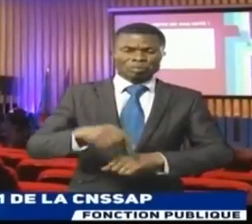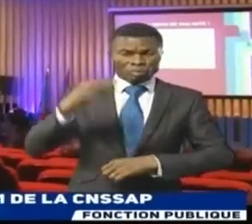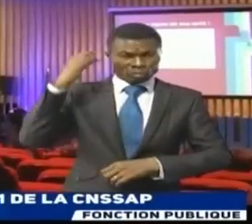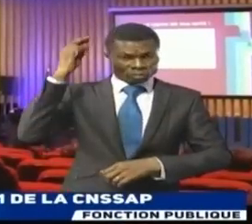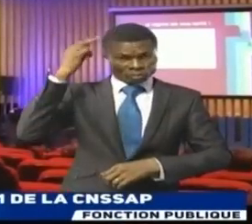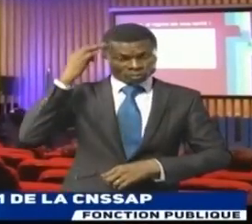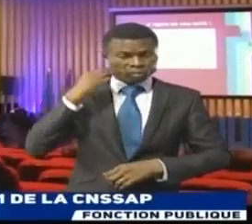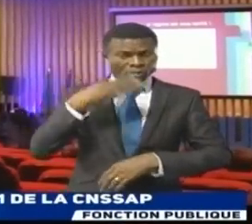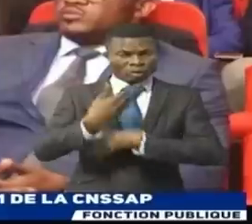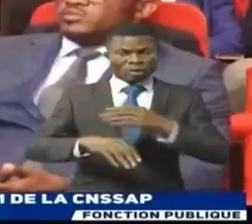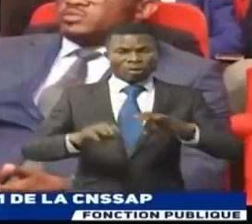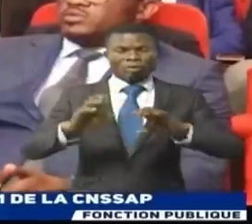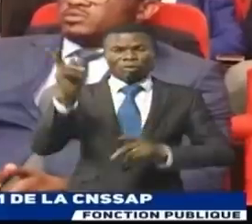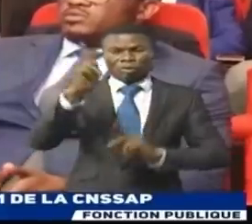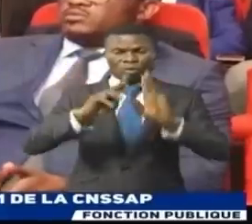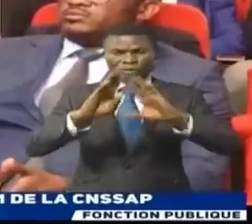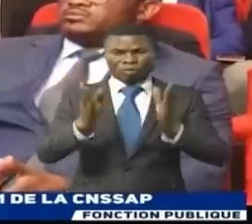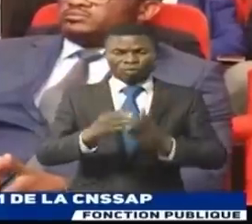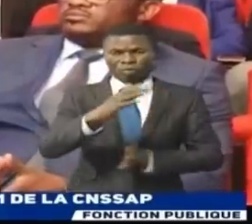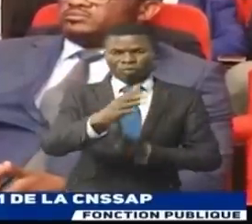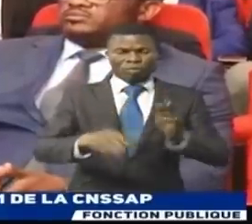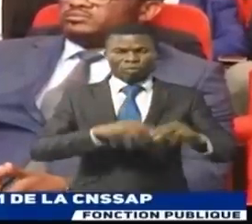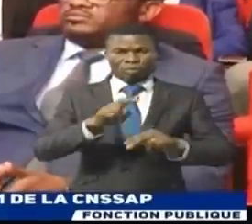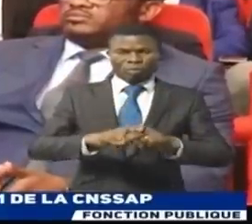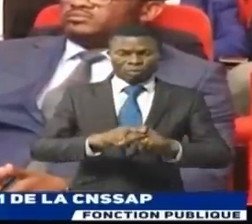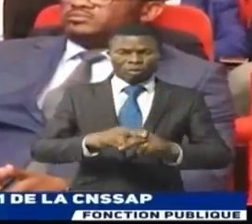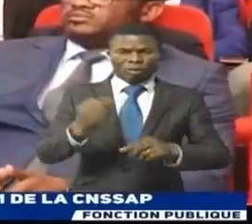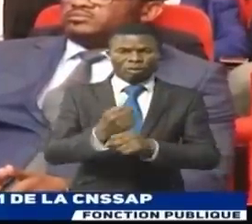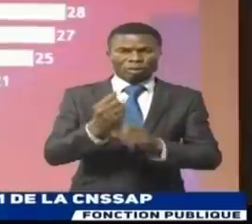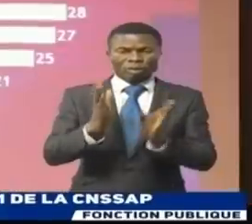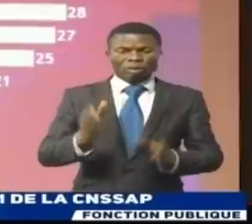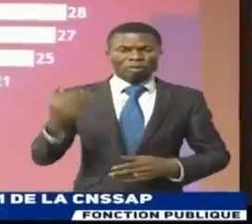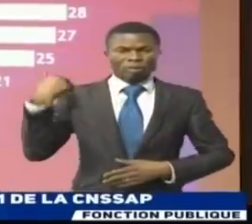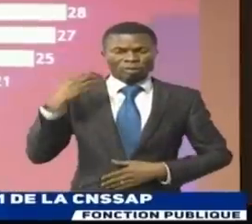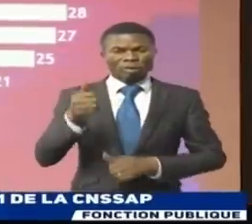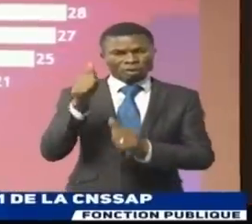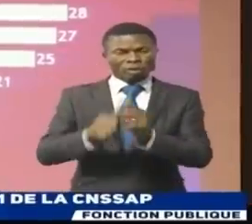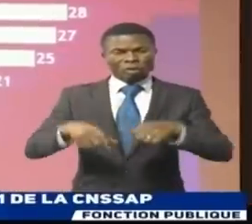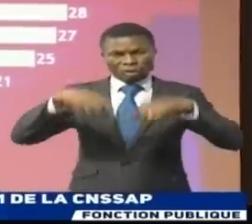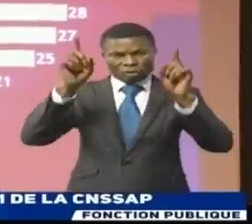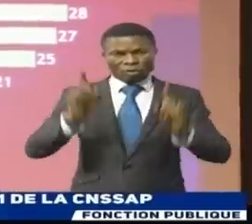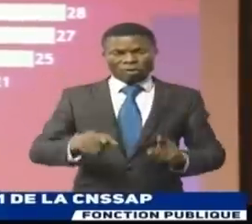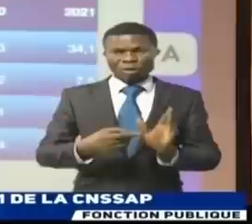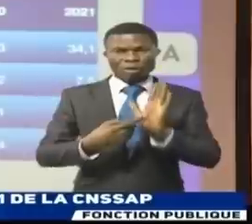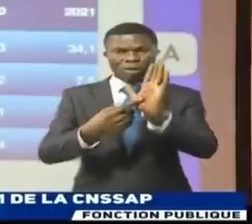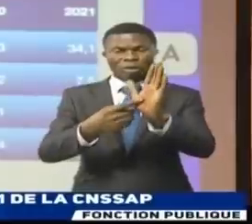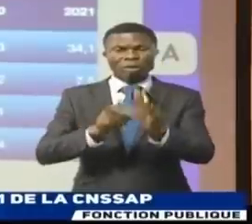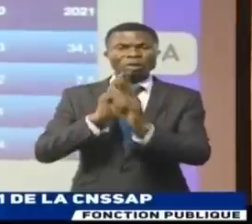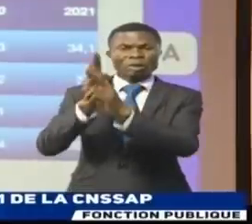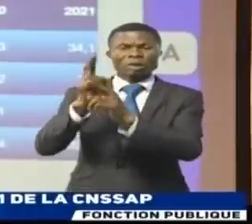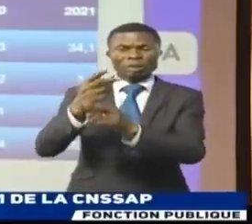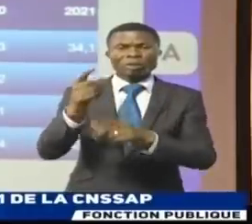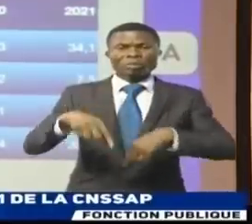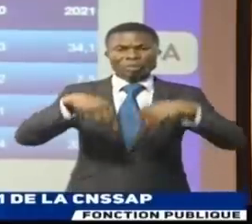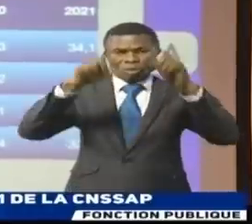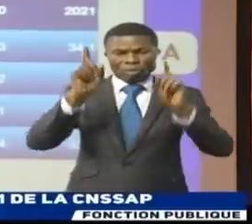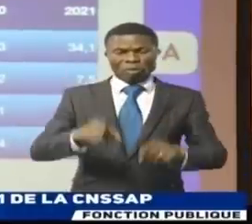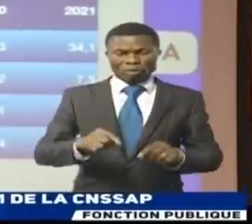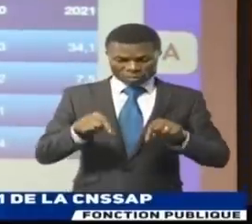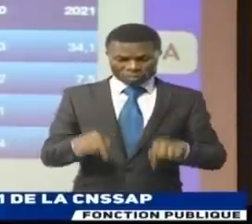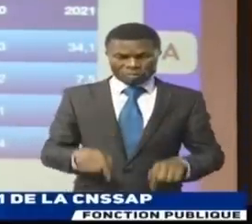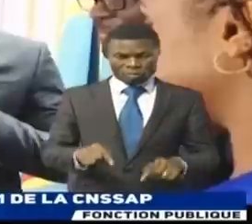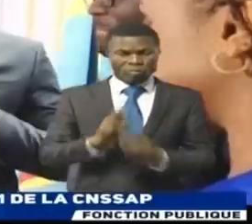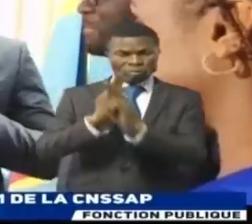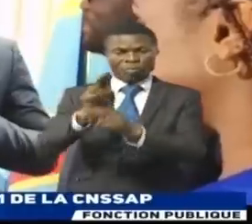Caisse nationale de sécurité sociale des agents publics de l'État, procède chaque année à la présentation de son rapport annuel. Et cette année, le